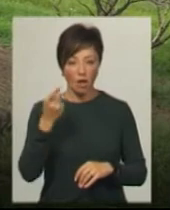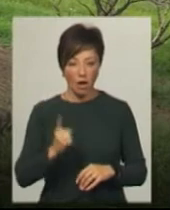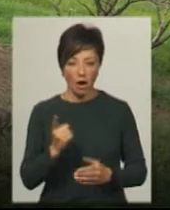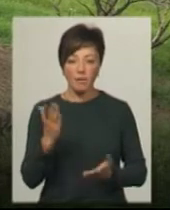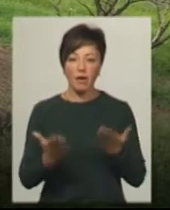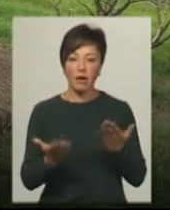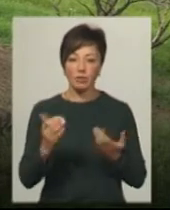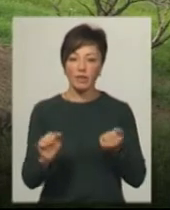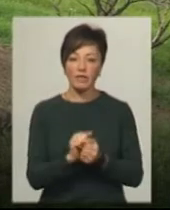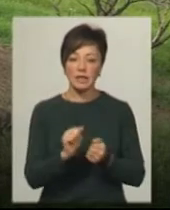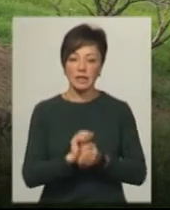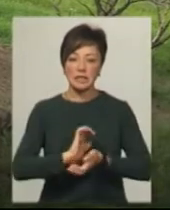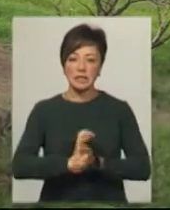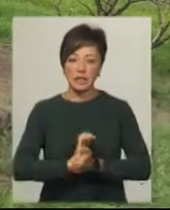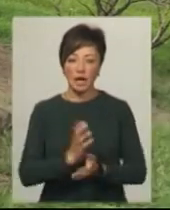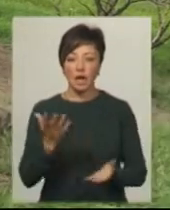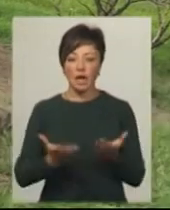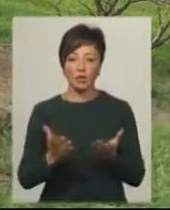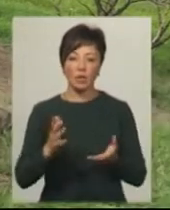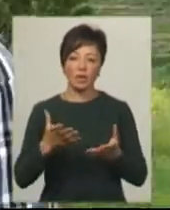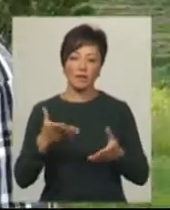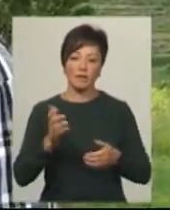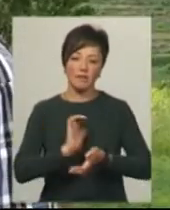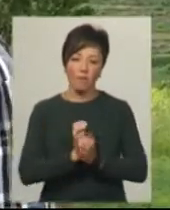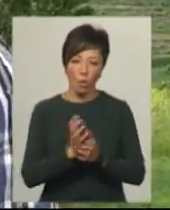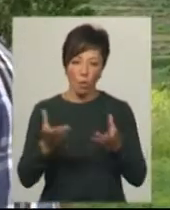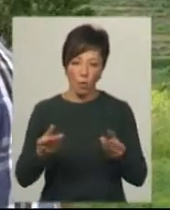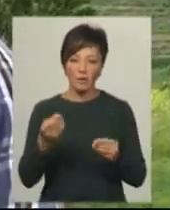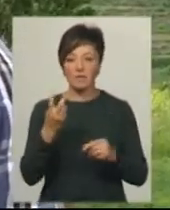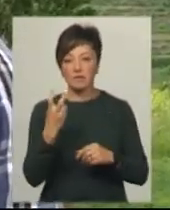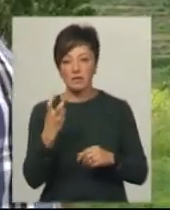тверді сири. Якщо м'які сири, то там 200 гривень. Якщо